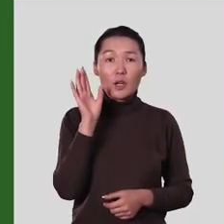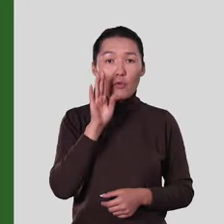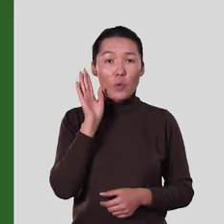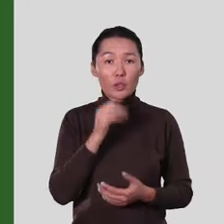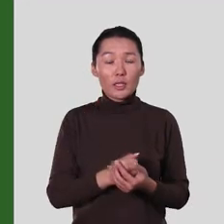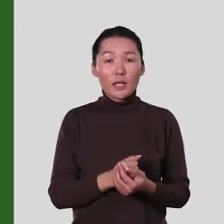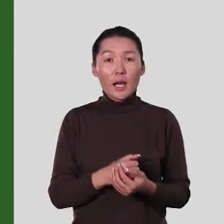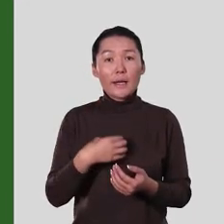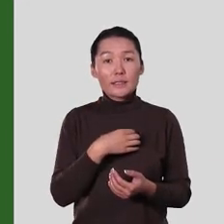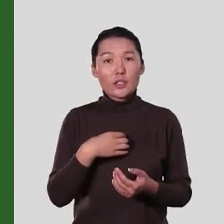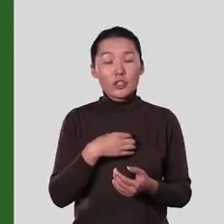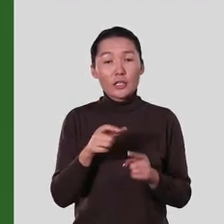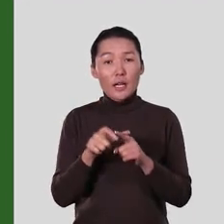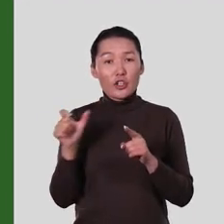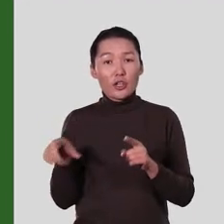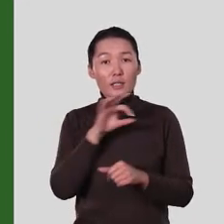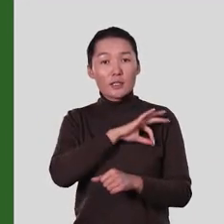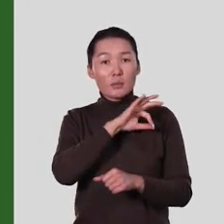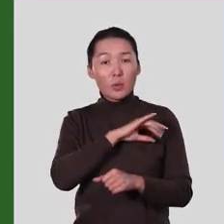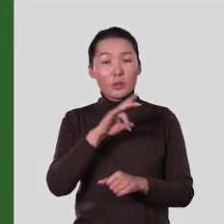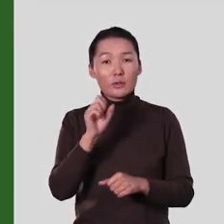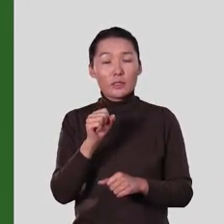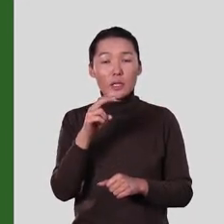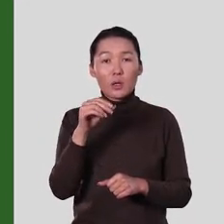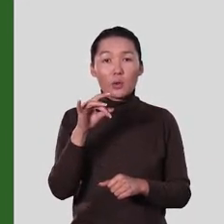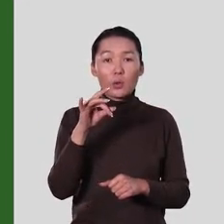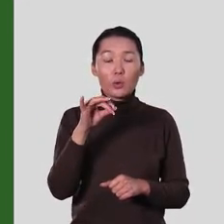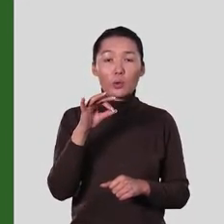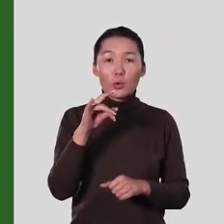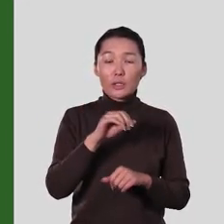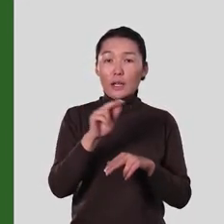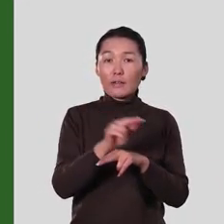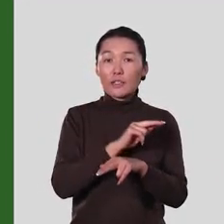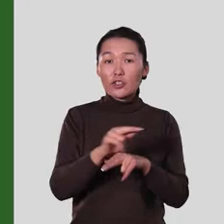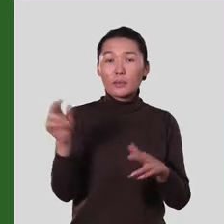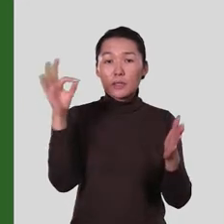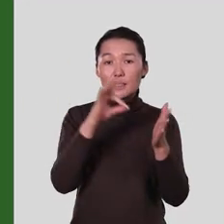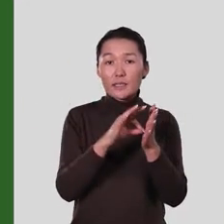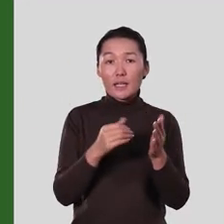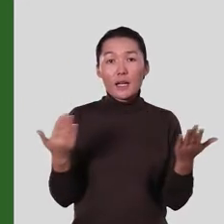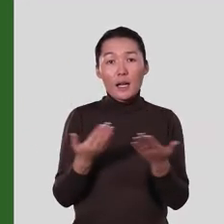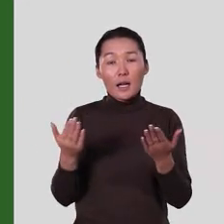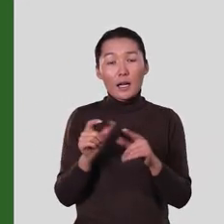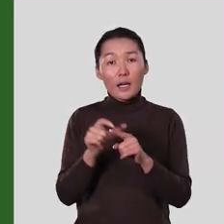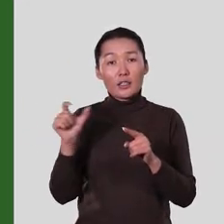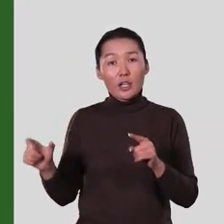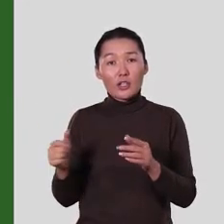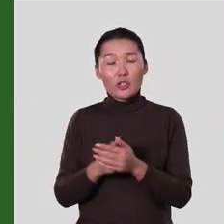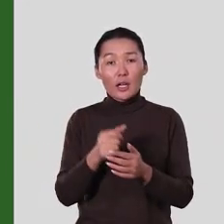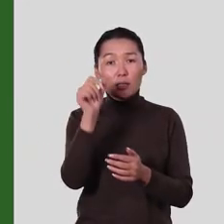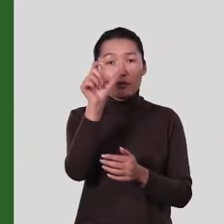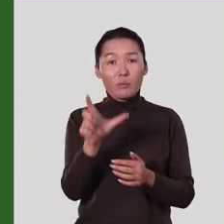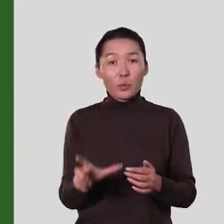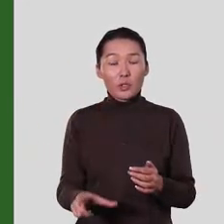Значительная их часть используется на курортах в лечебных целях. Какая-то часть в